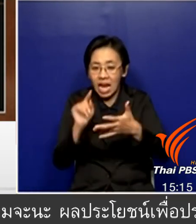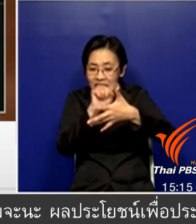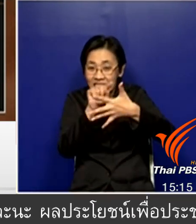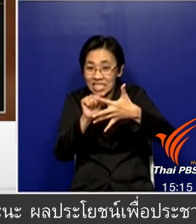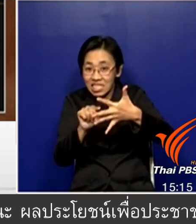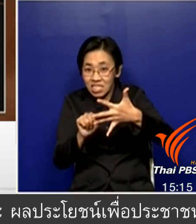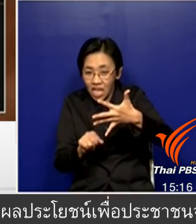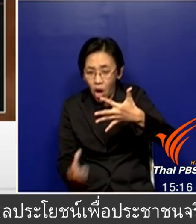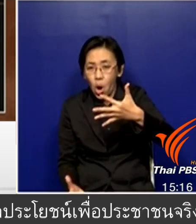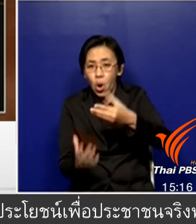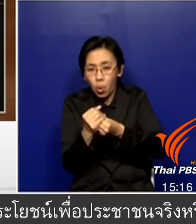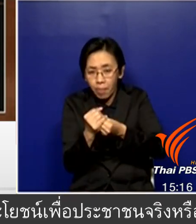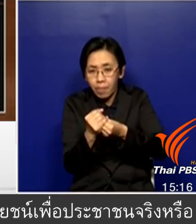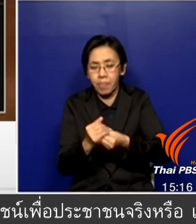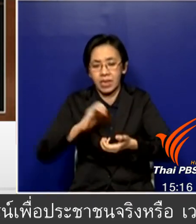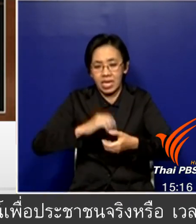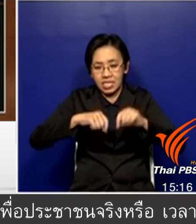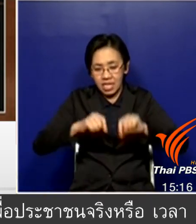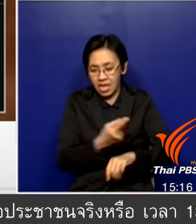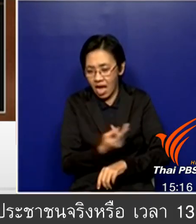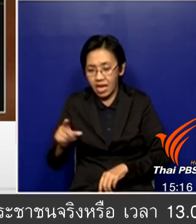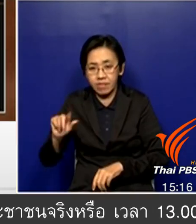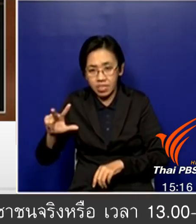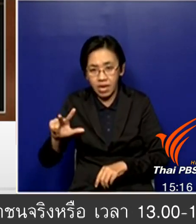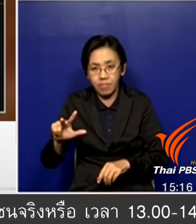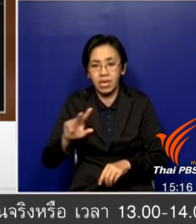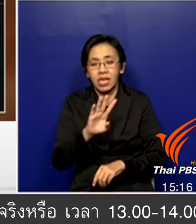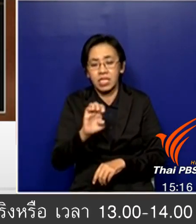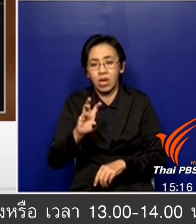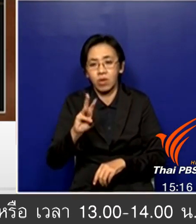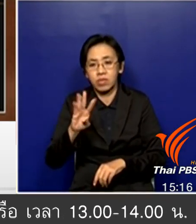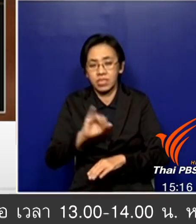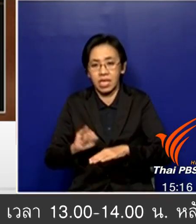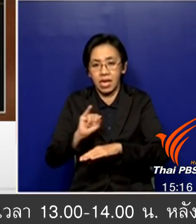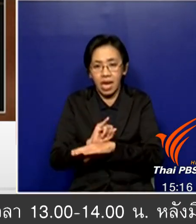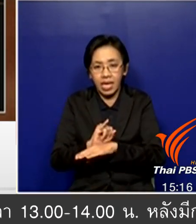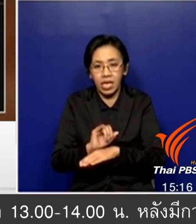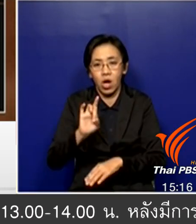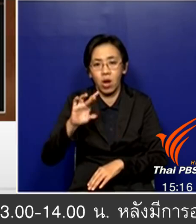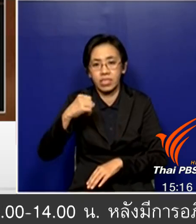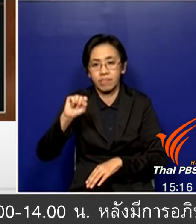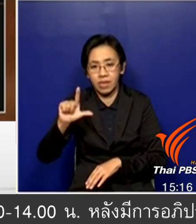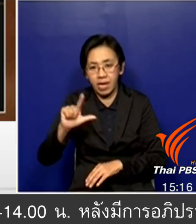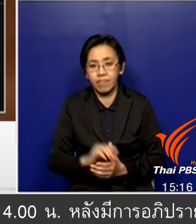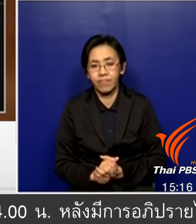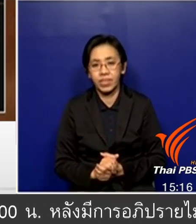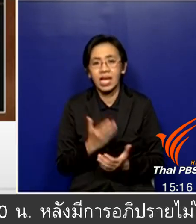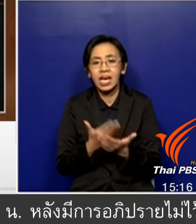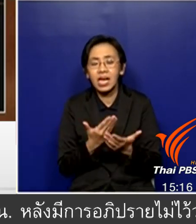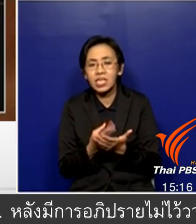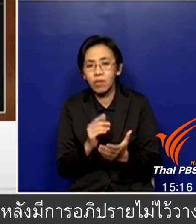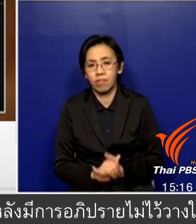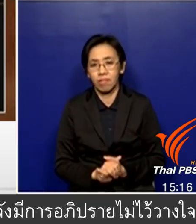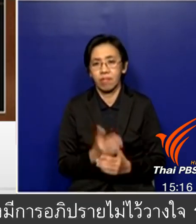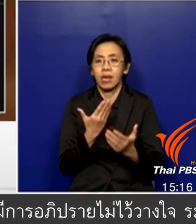บซือที่ดิน 23 ธุรกรรม 464 ไร้ 110 ล้านบาทราคาเฉลี่ยครับ